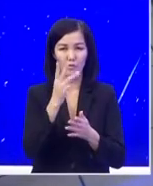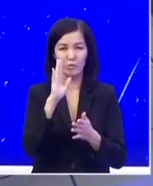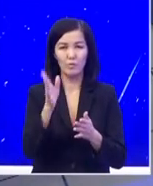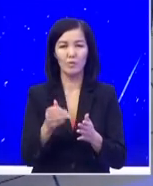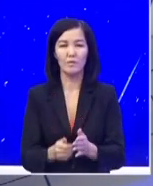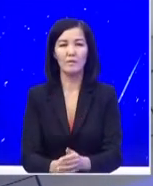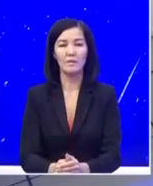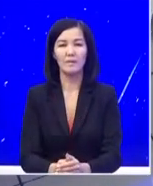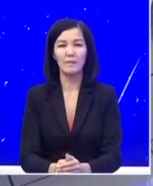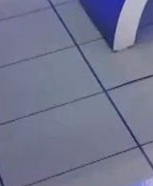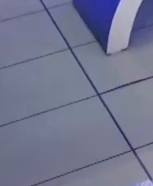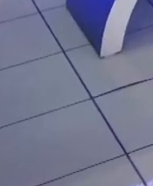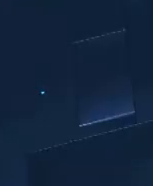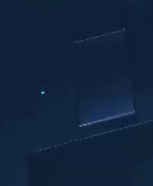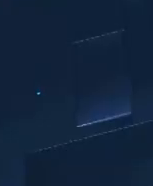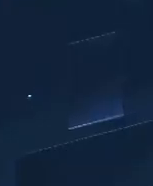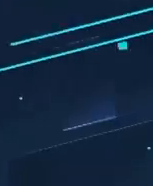хабарда көретіндеріңіз.